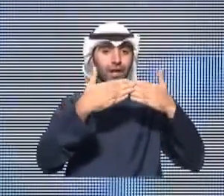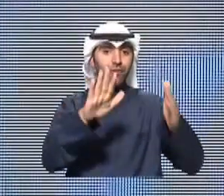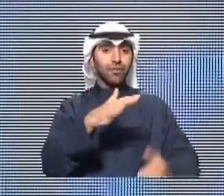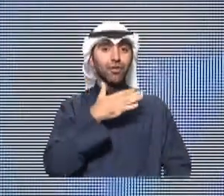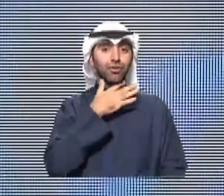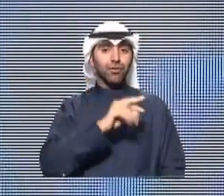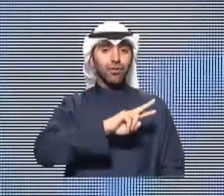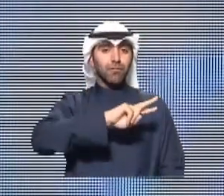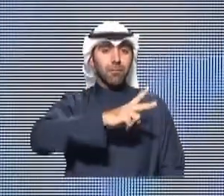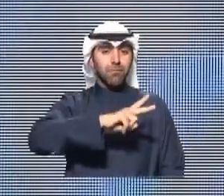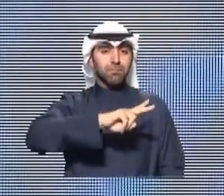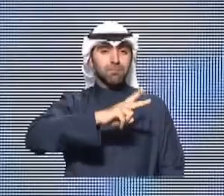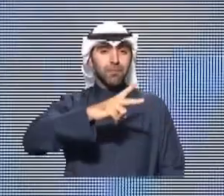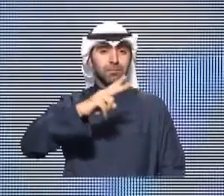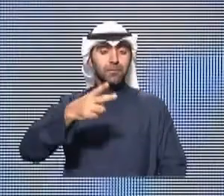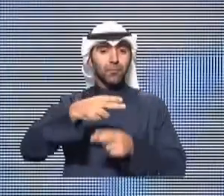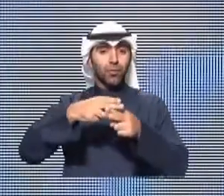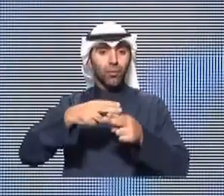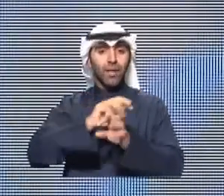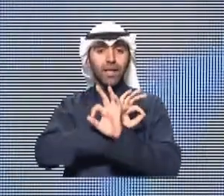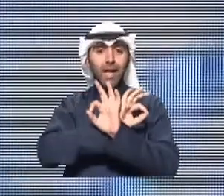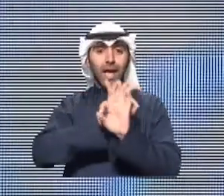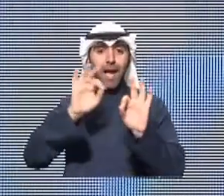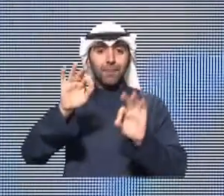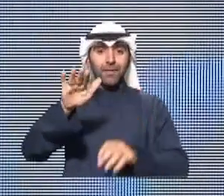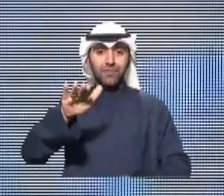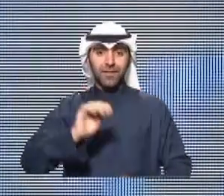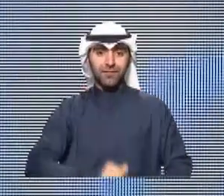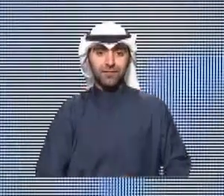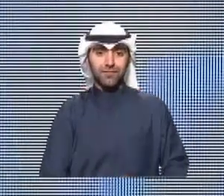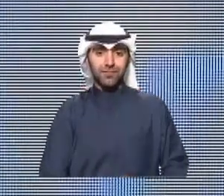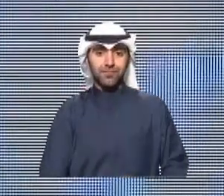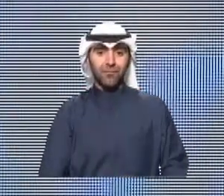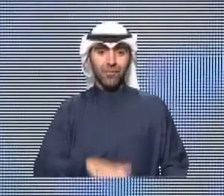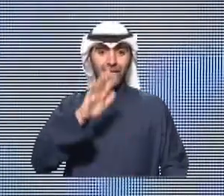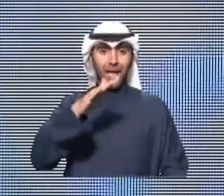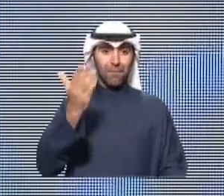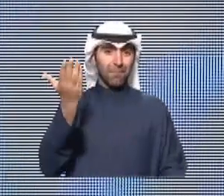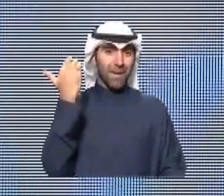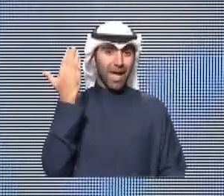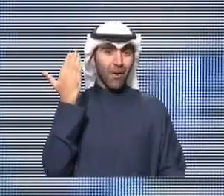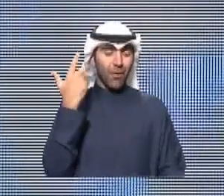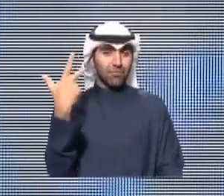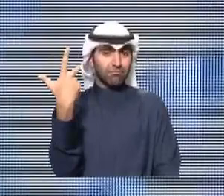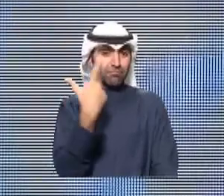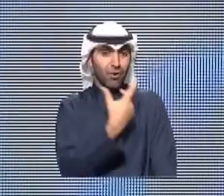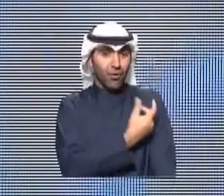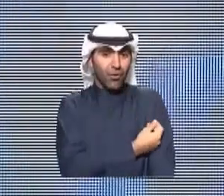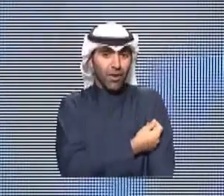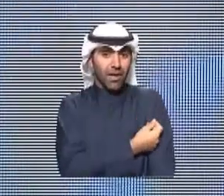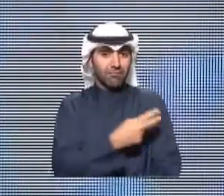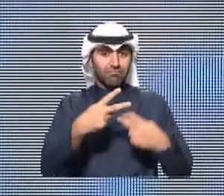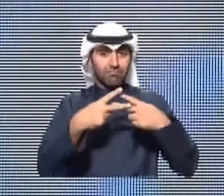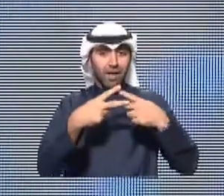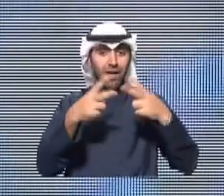التي شملتها هذه الحملة. ونحن حقيقة ندعو وننشد